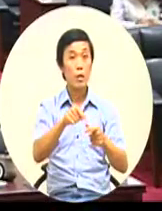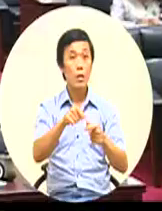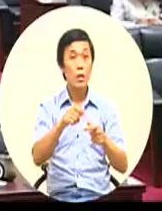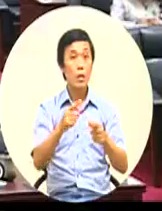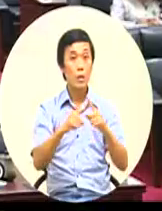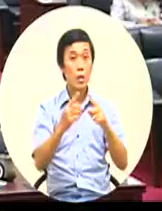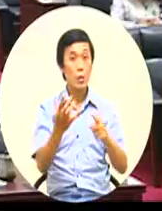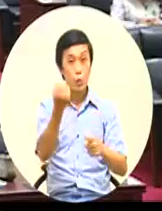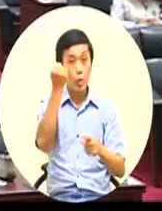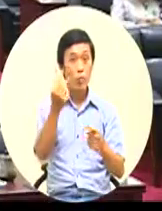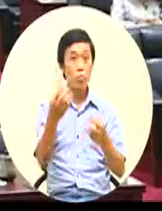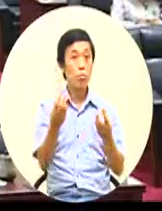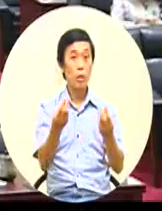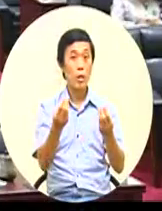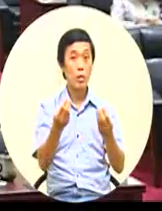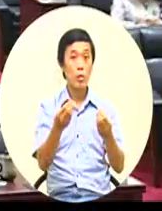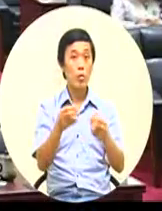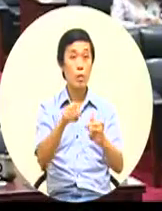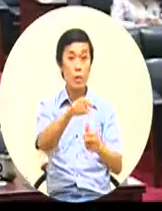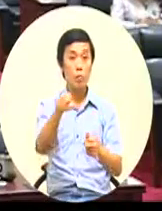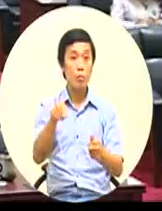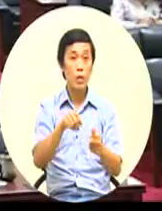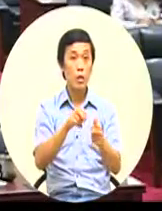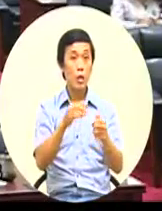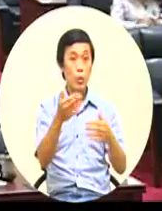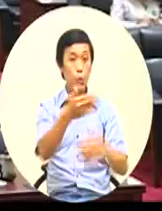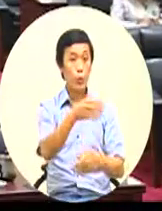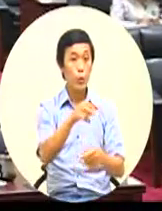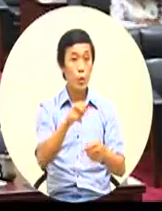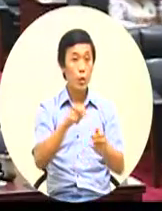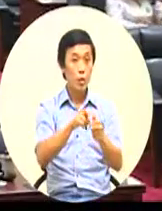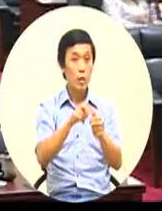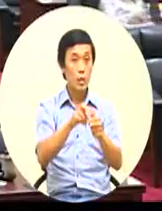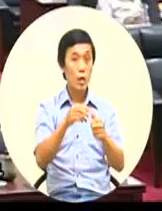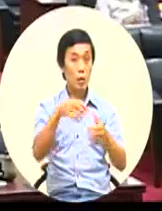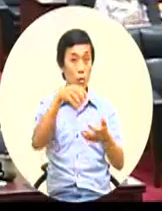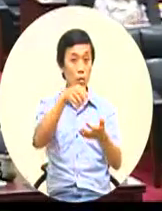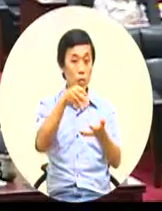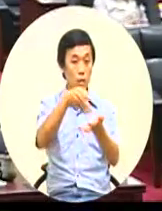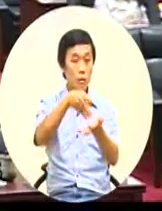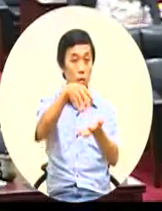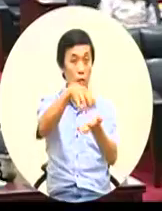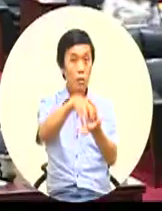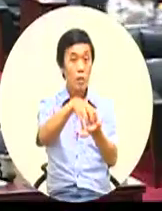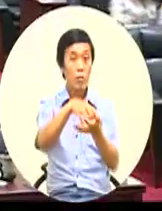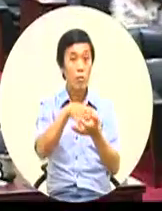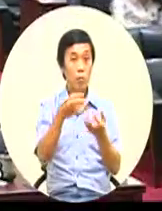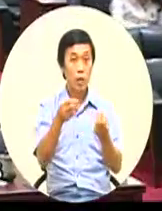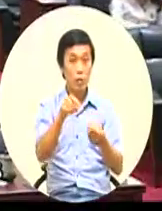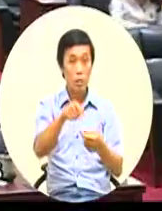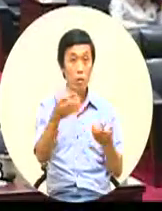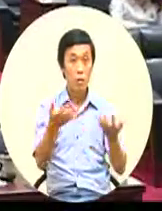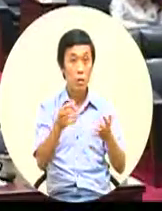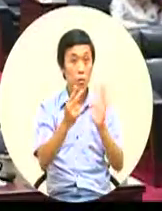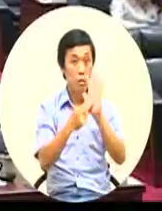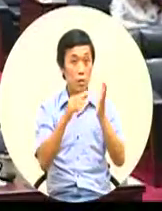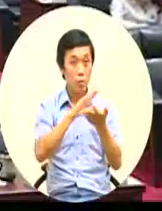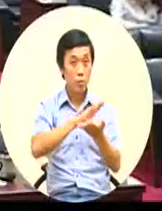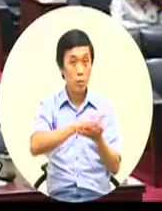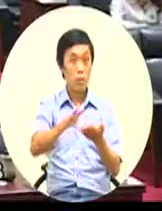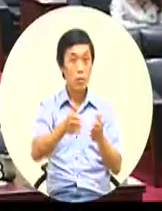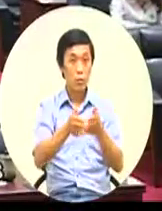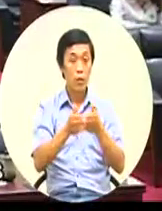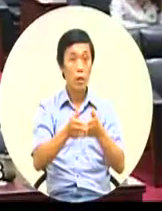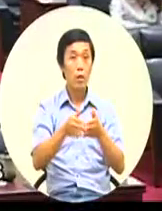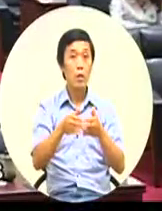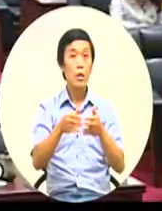个合法的用是。无养殖登记证，所以这个问题一定要尽速来解决。 那个市长，